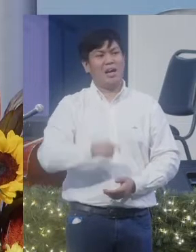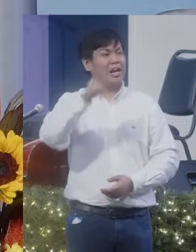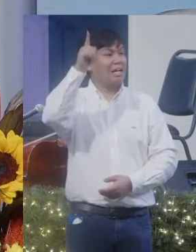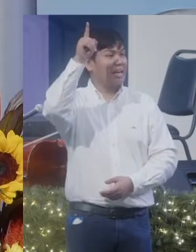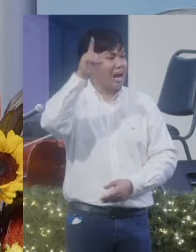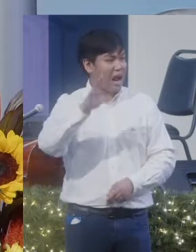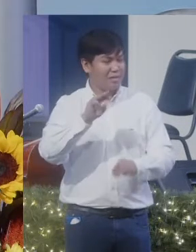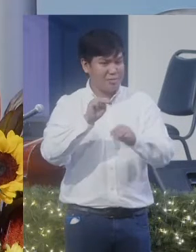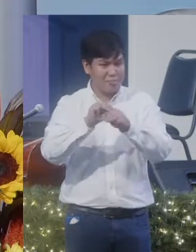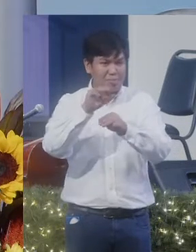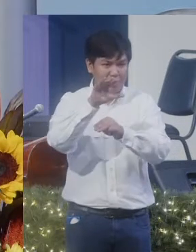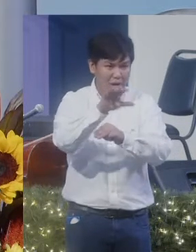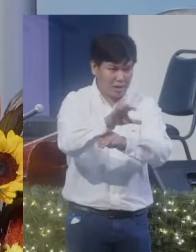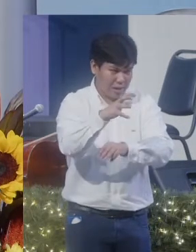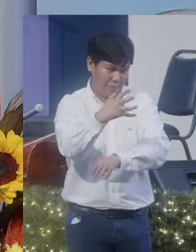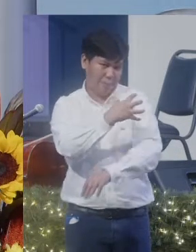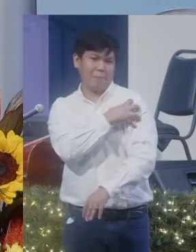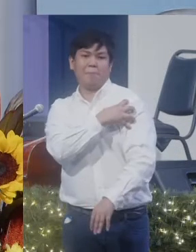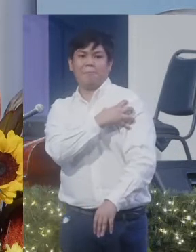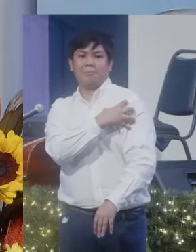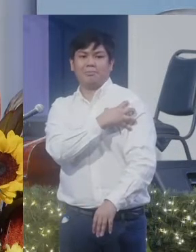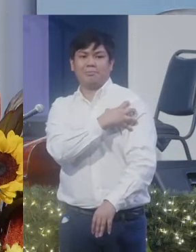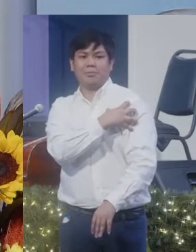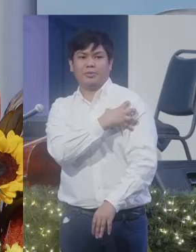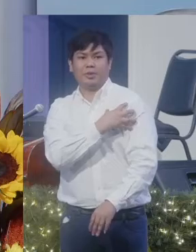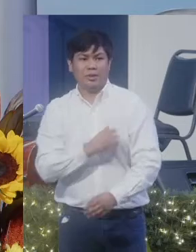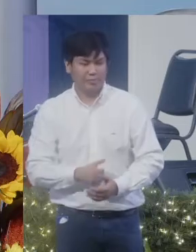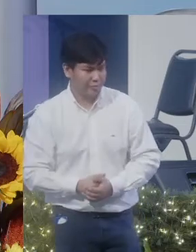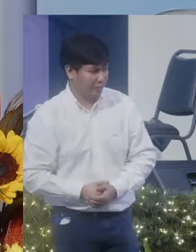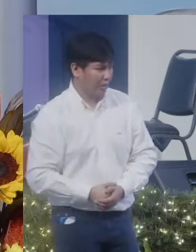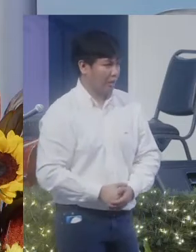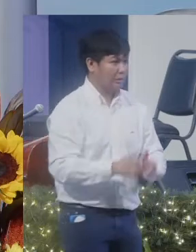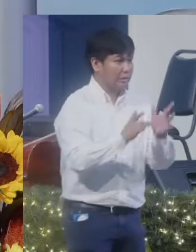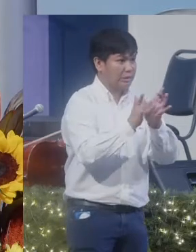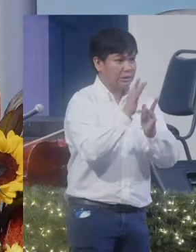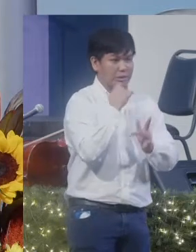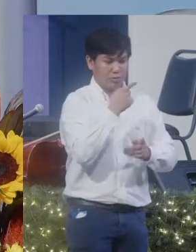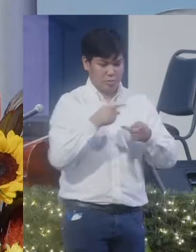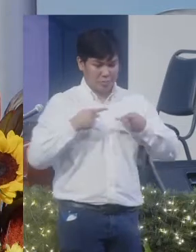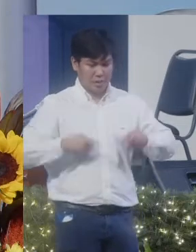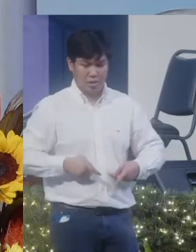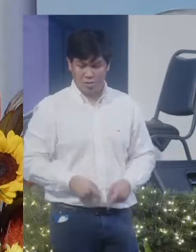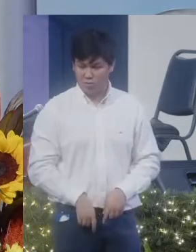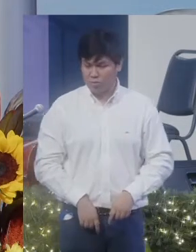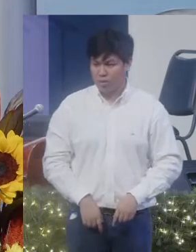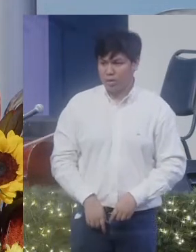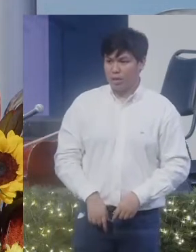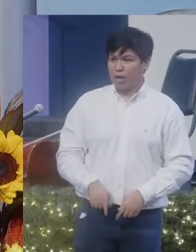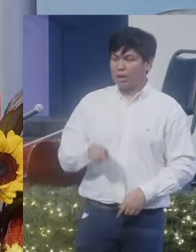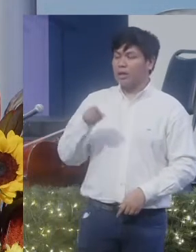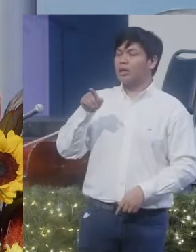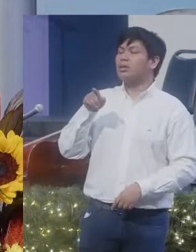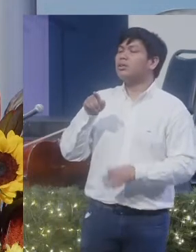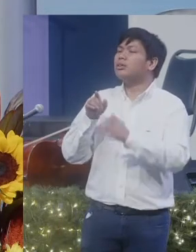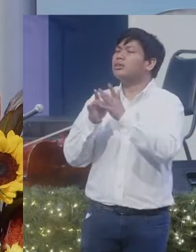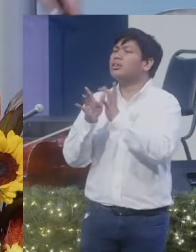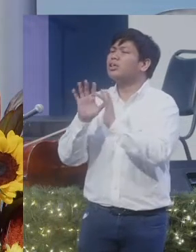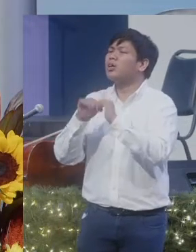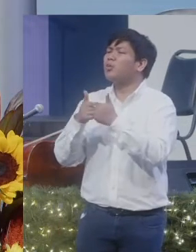Jesus kay Nicodemus, di ba? Unless you are born again. Ano ibig sabihin nun? Born from